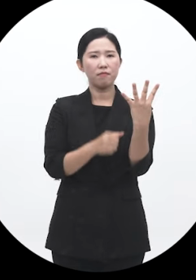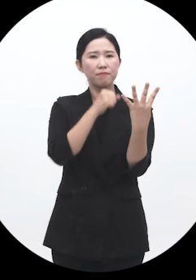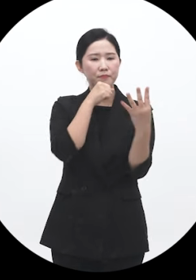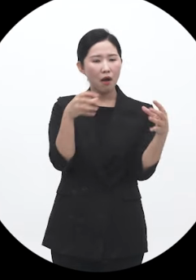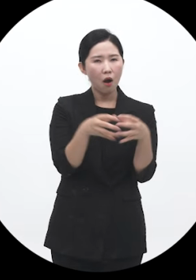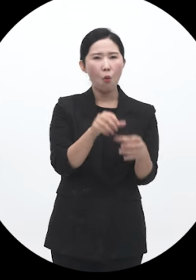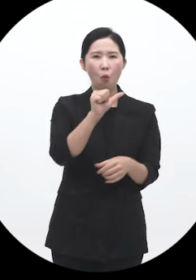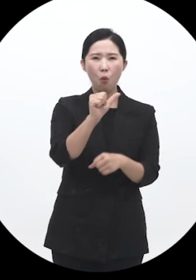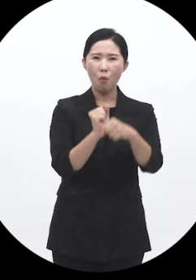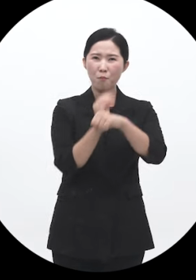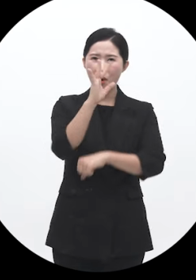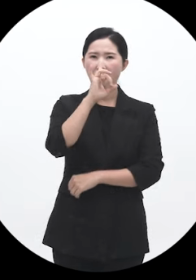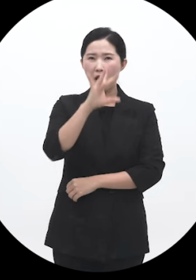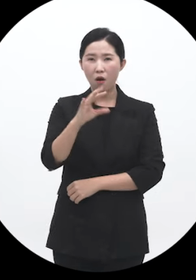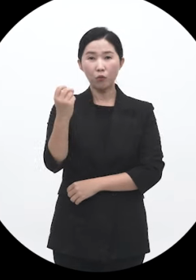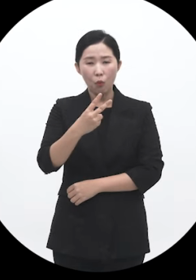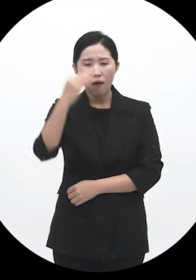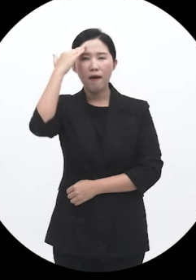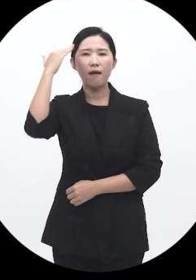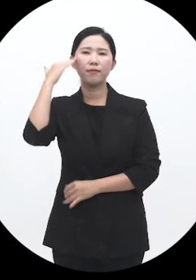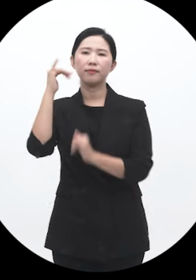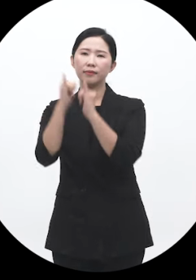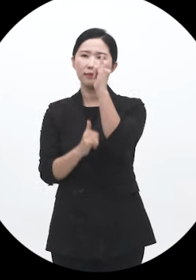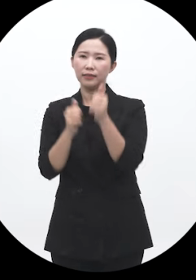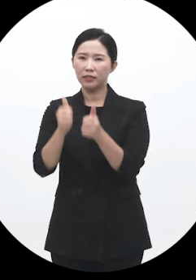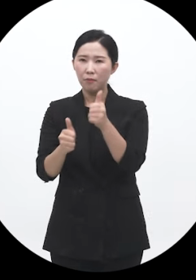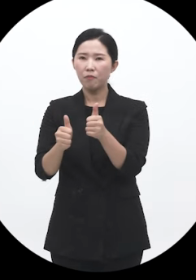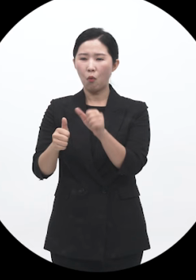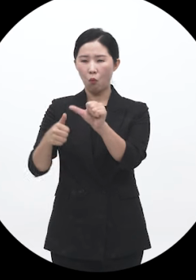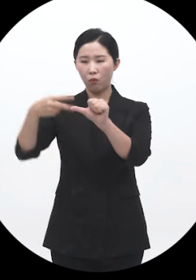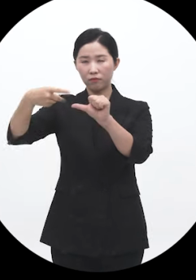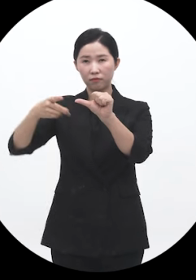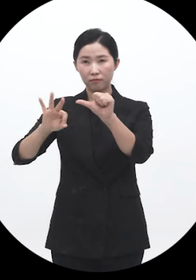4등급 이내의 수능 최저학력 기준이 적용됩니다.